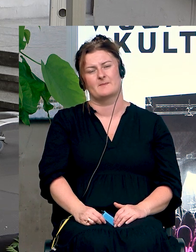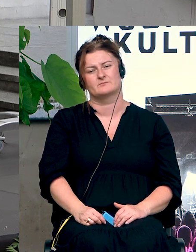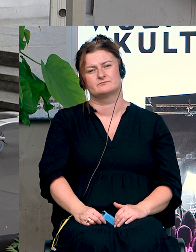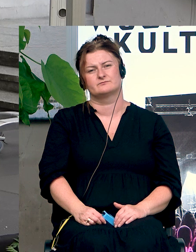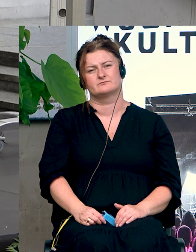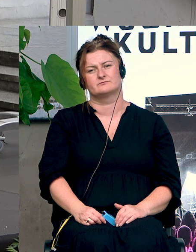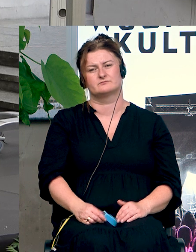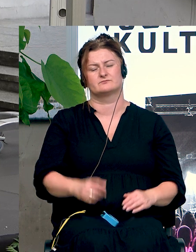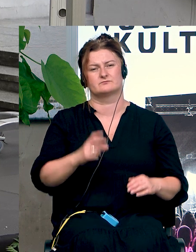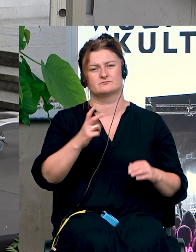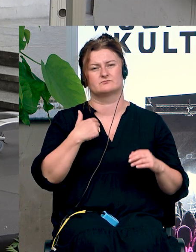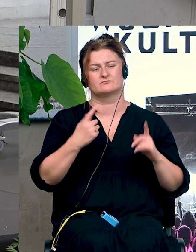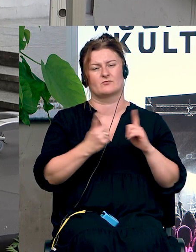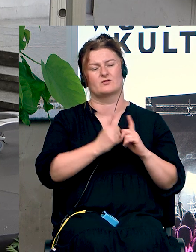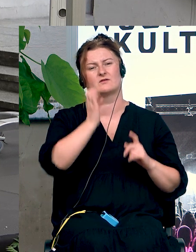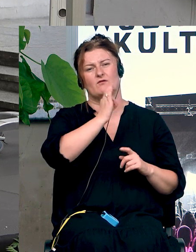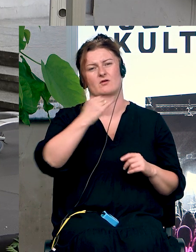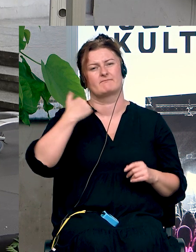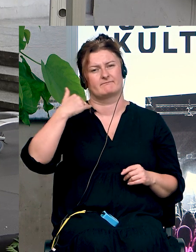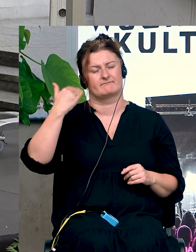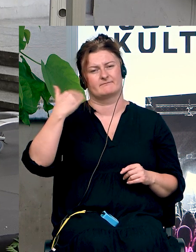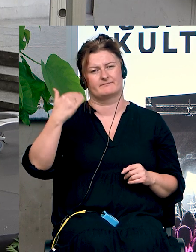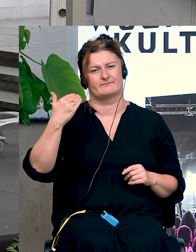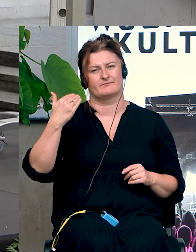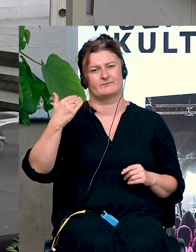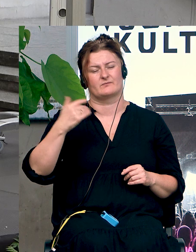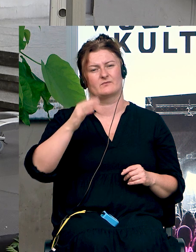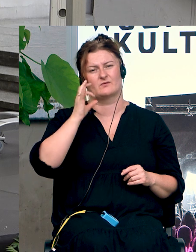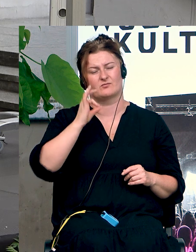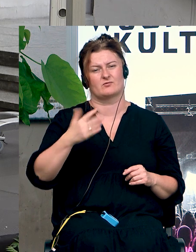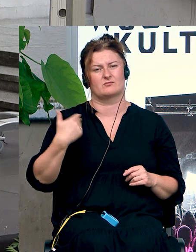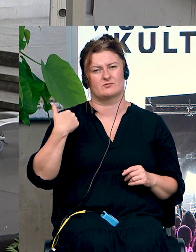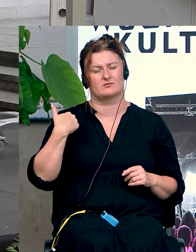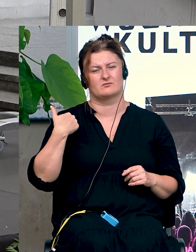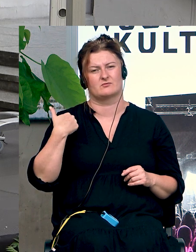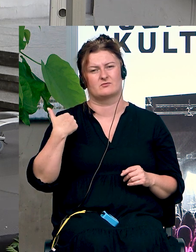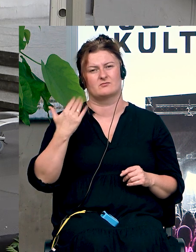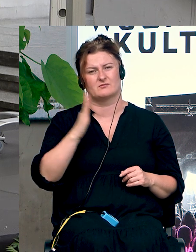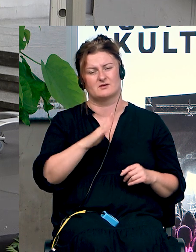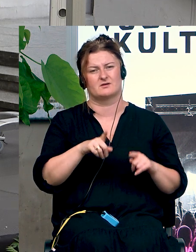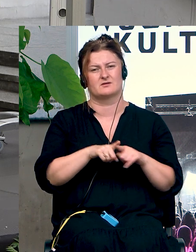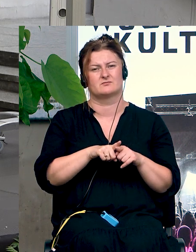Czy spotkałem się z taką twoją wypowiedzią, że dobrze by było mieć też,